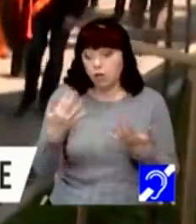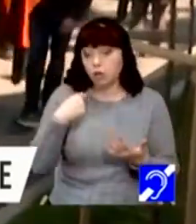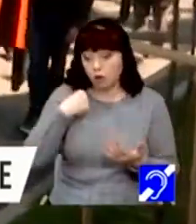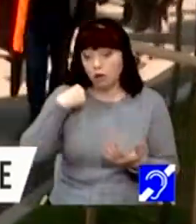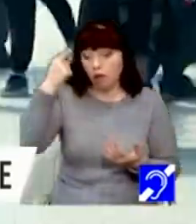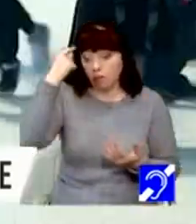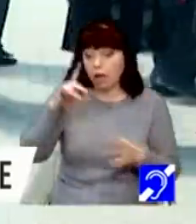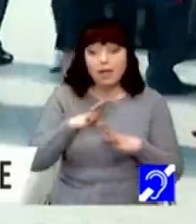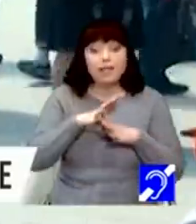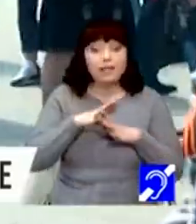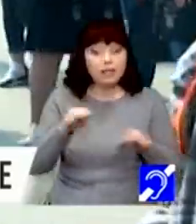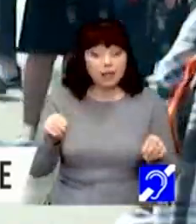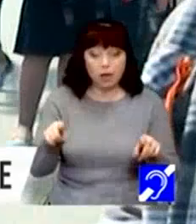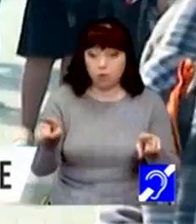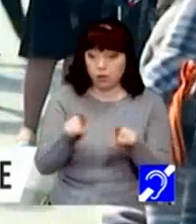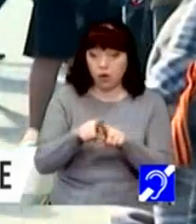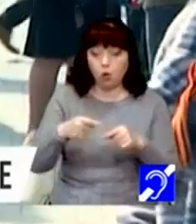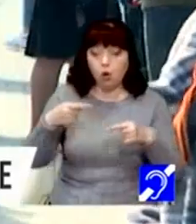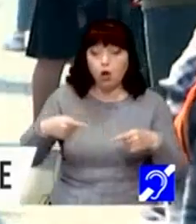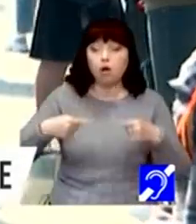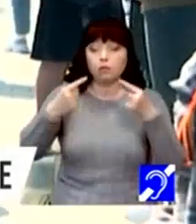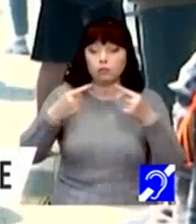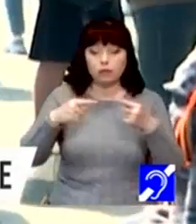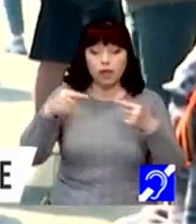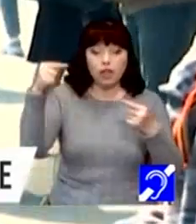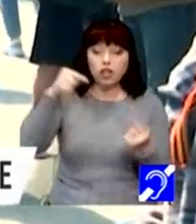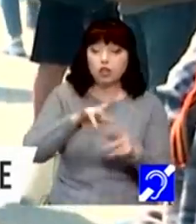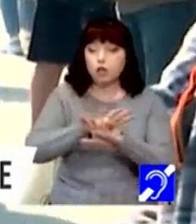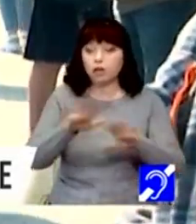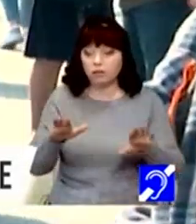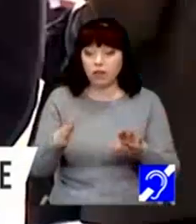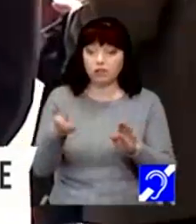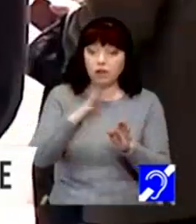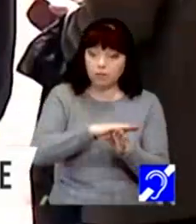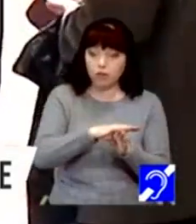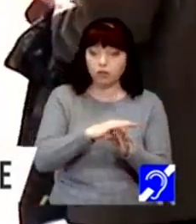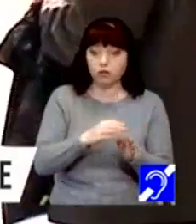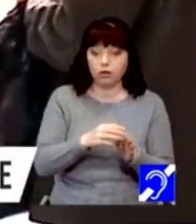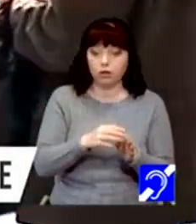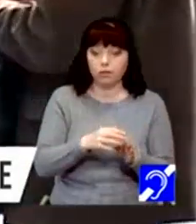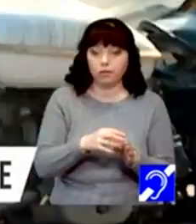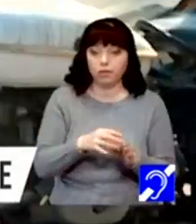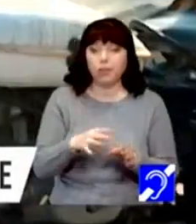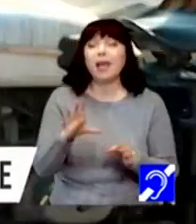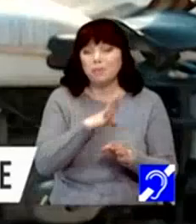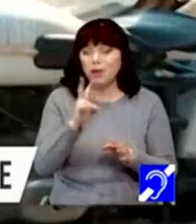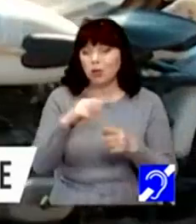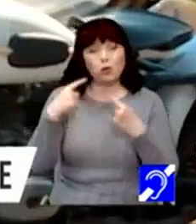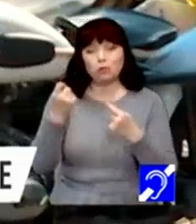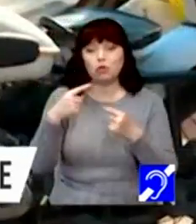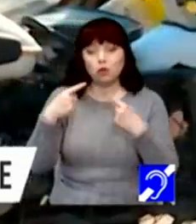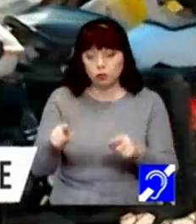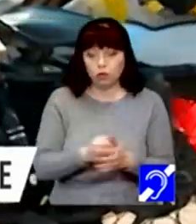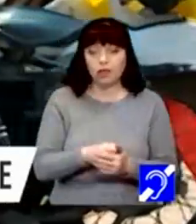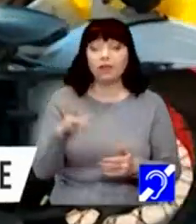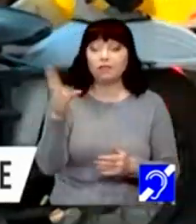nu am fost așa cum drag si de aceea că între Am fost dar de altă natură expertii